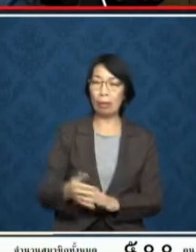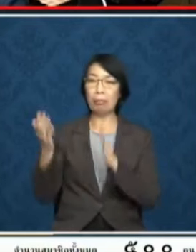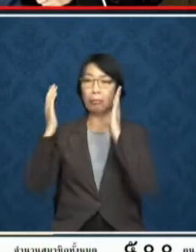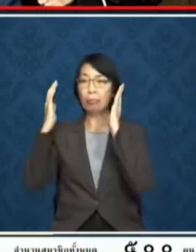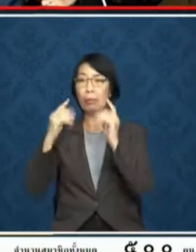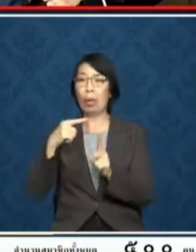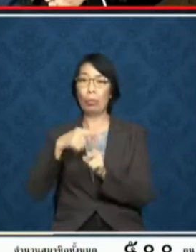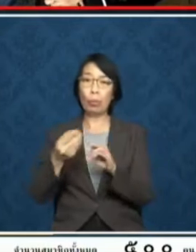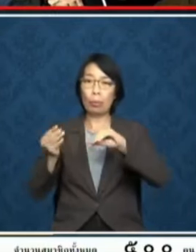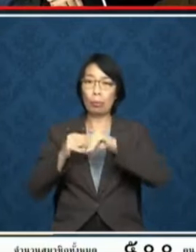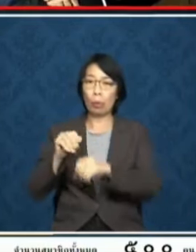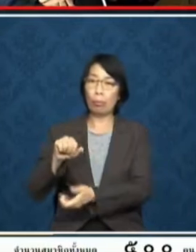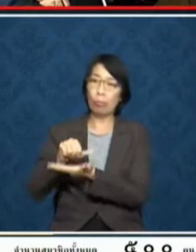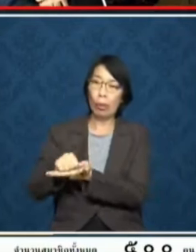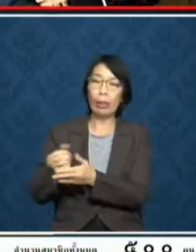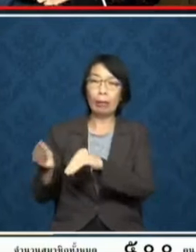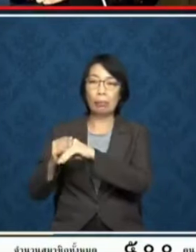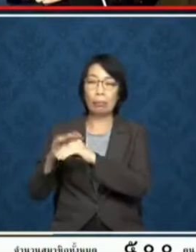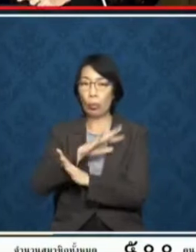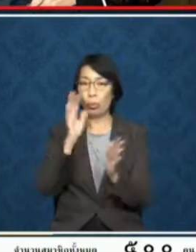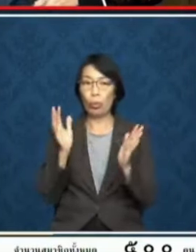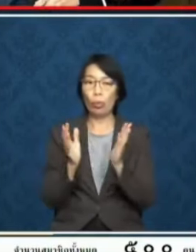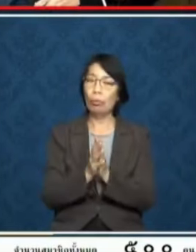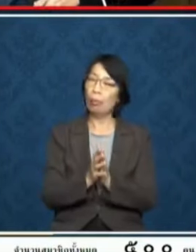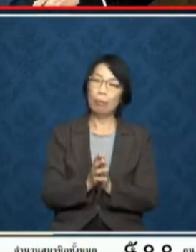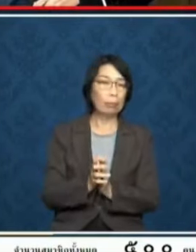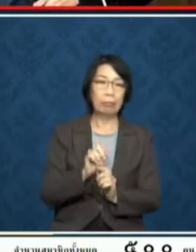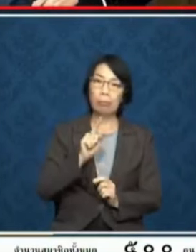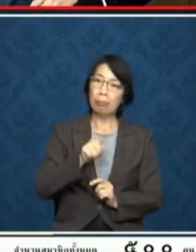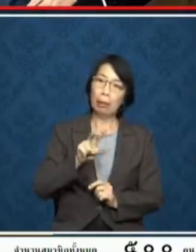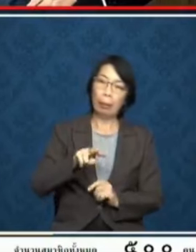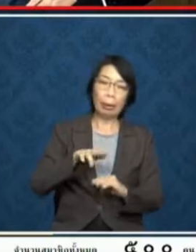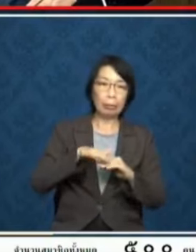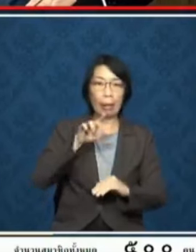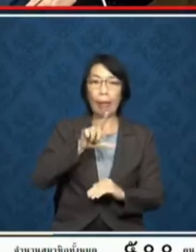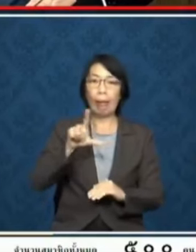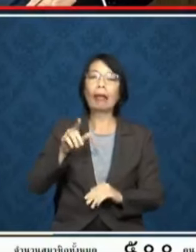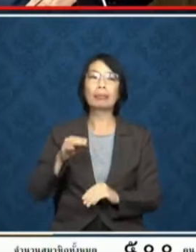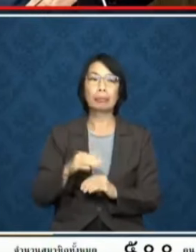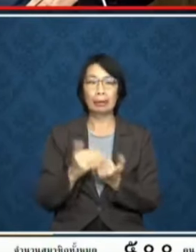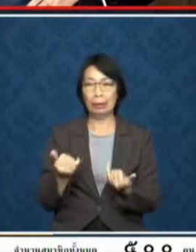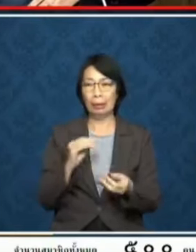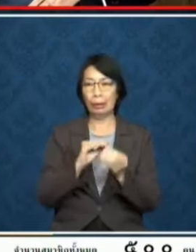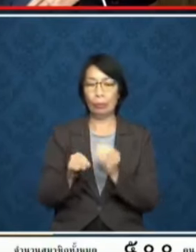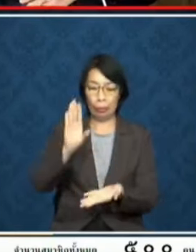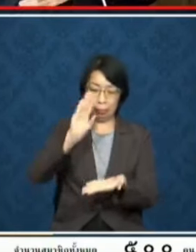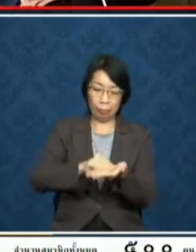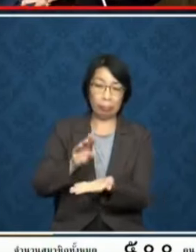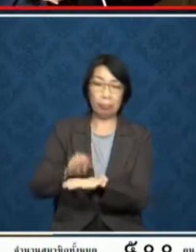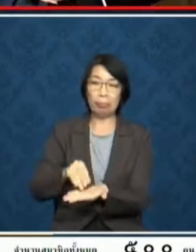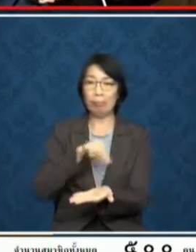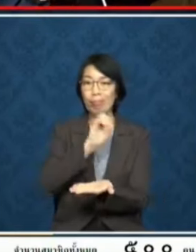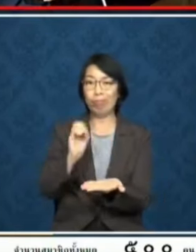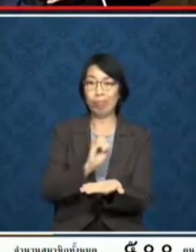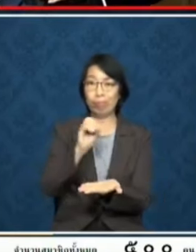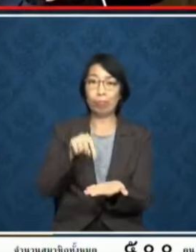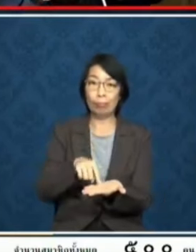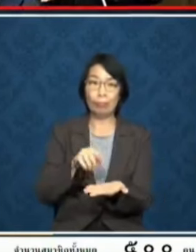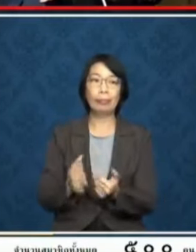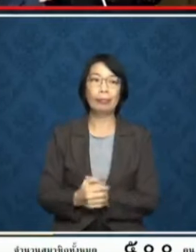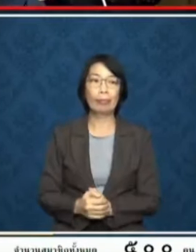อื่นๆอีกนะคะซึ่งหลายพันล้านบาทต่อปีแต่ตัวเลขเหล่านี้ไม่ปรากฏชัดในเอกสารใดๆเลยราย